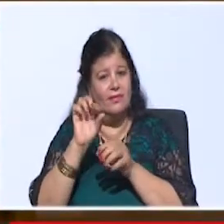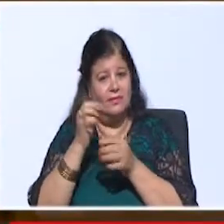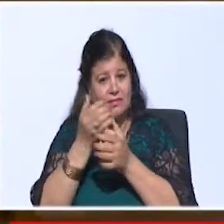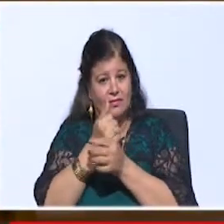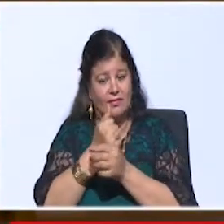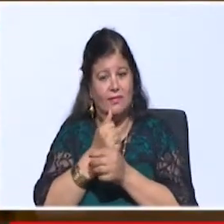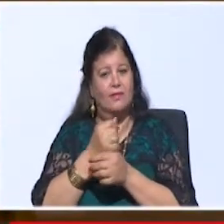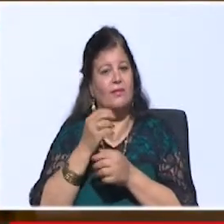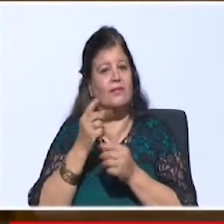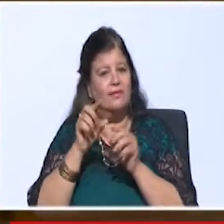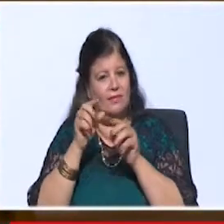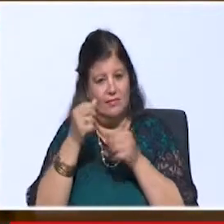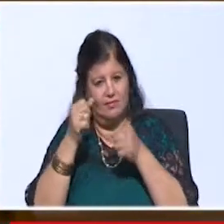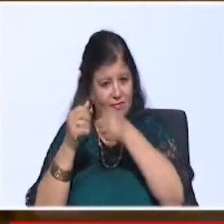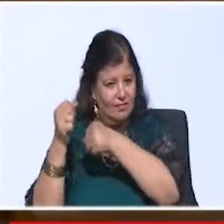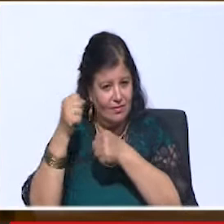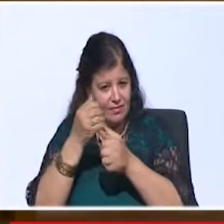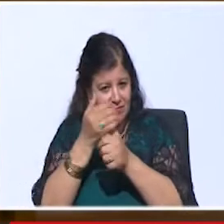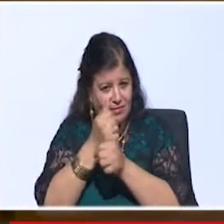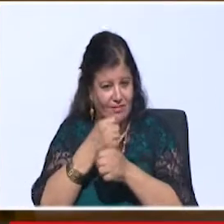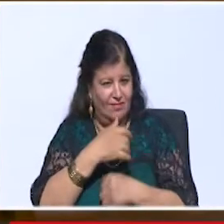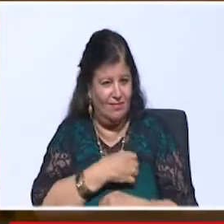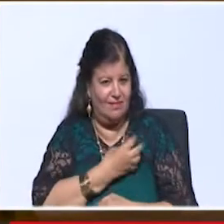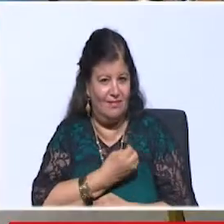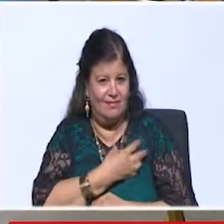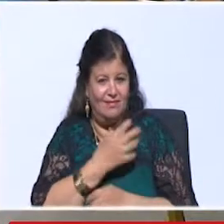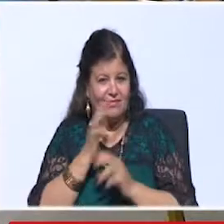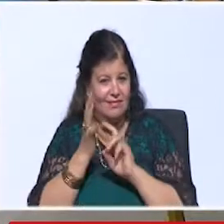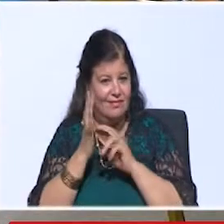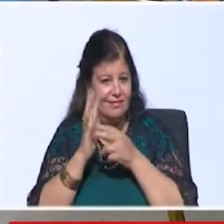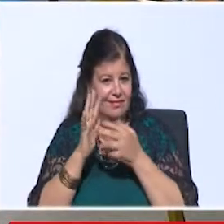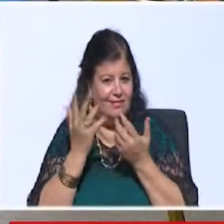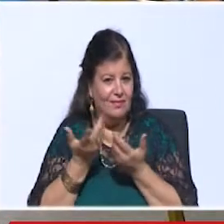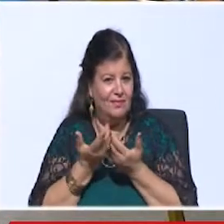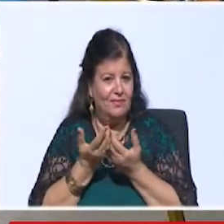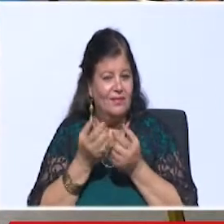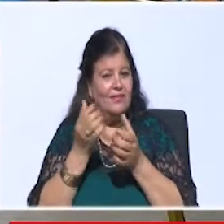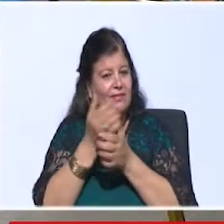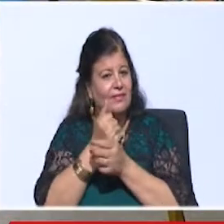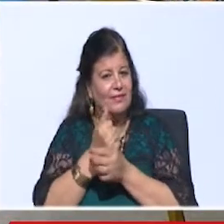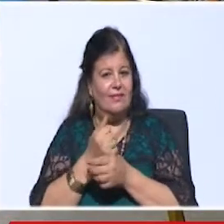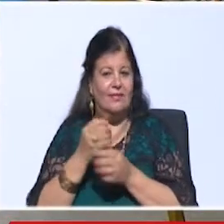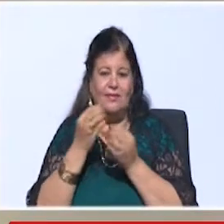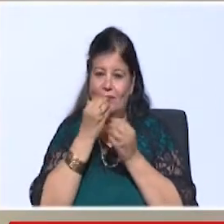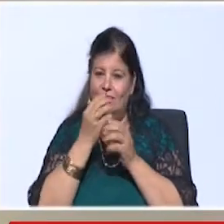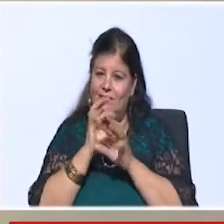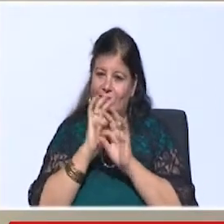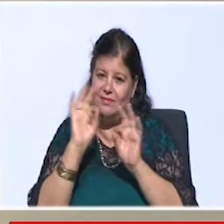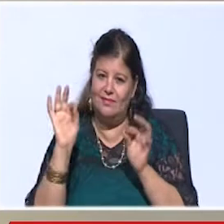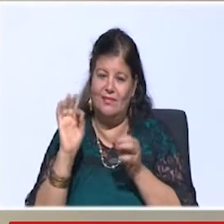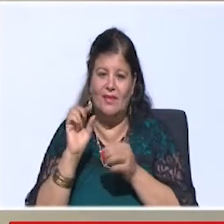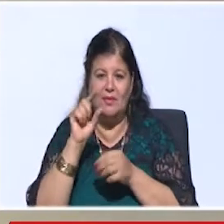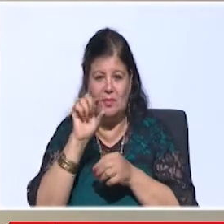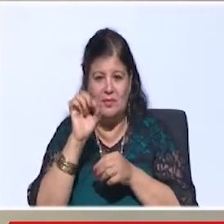زوج رومانسي ولا ملاكم في عواطفك؟ يعني الزوجيه دي حاجه جميله بس